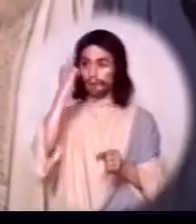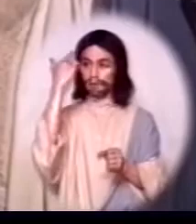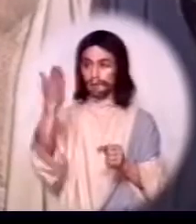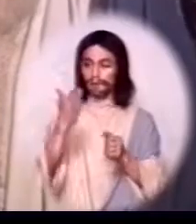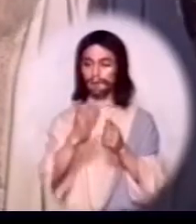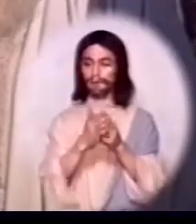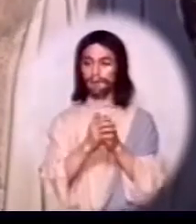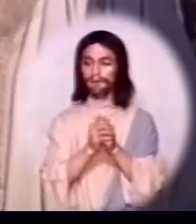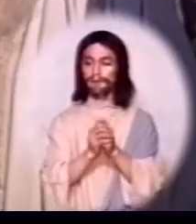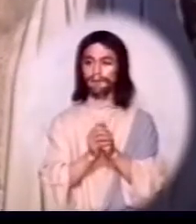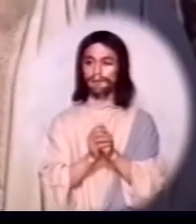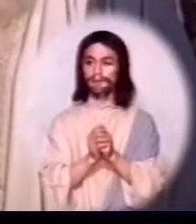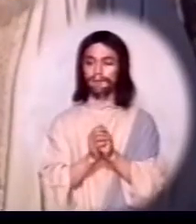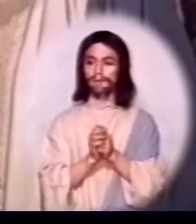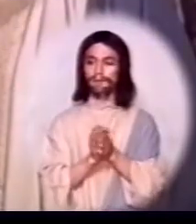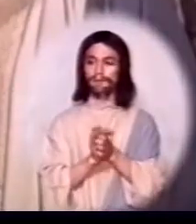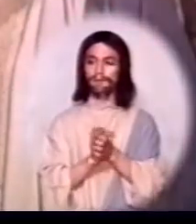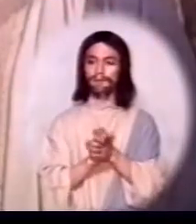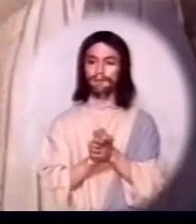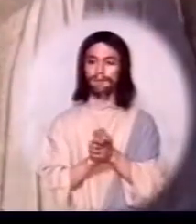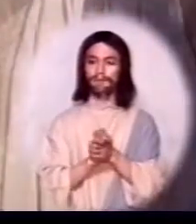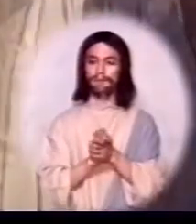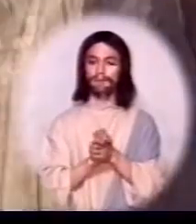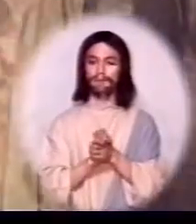않단 말이냐?